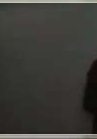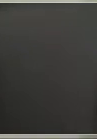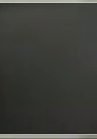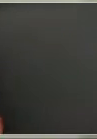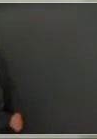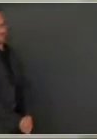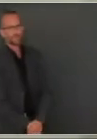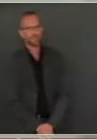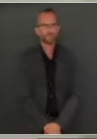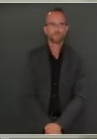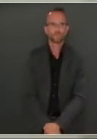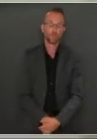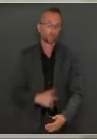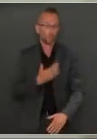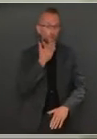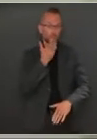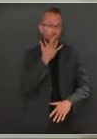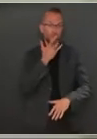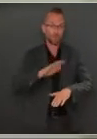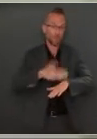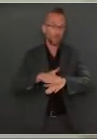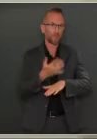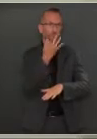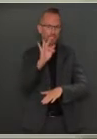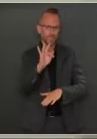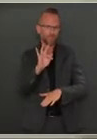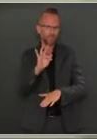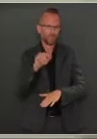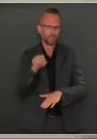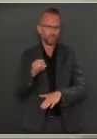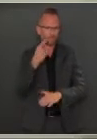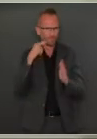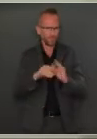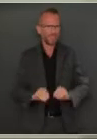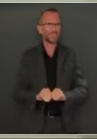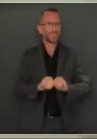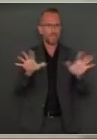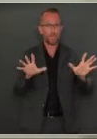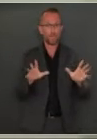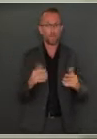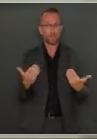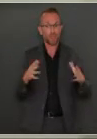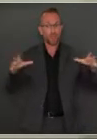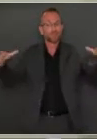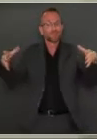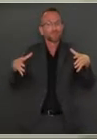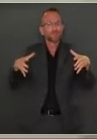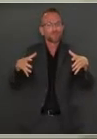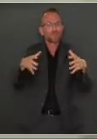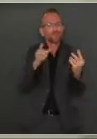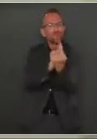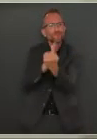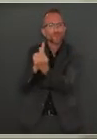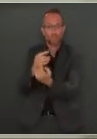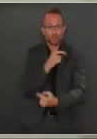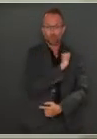bien compris de tous. Jusqu'à présent, la bulle sociale de chaque individu se limitait à 15 personnes par semaine.